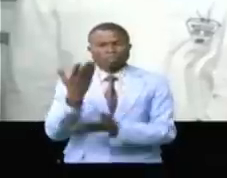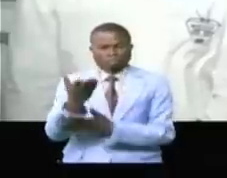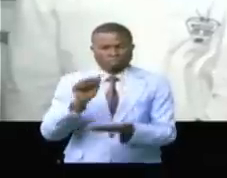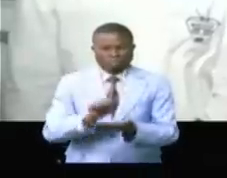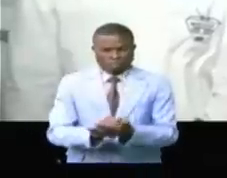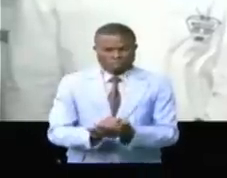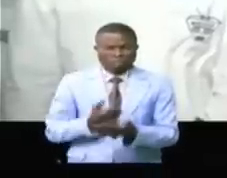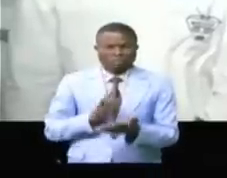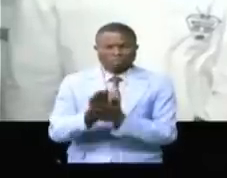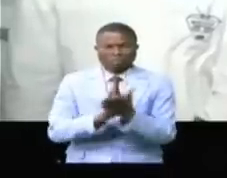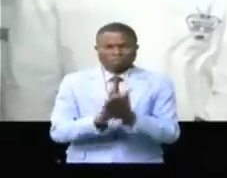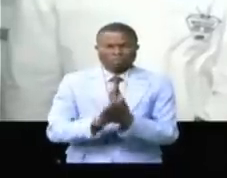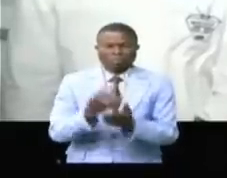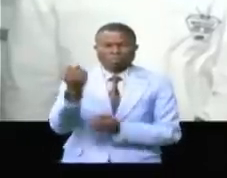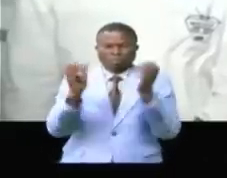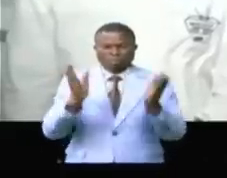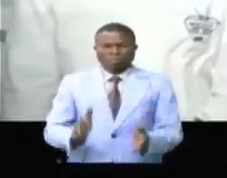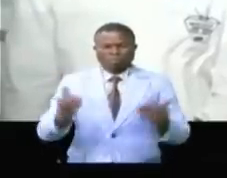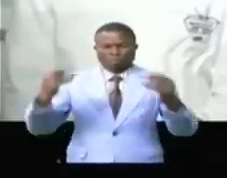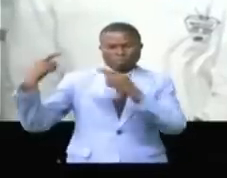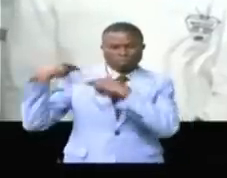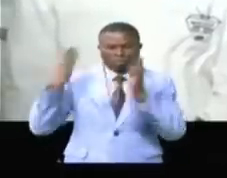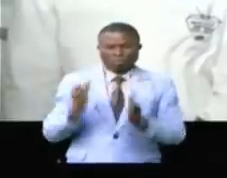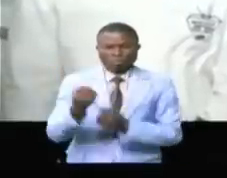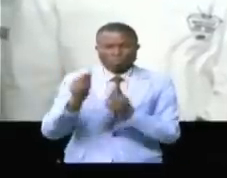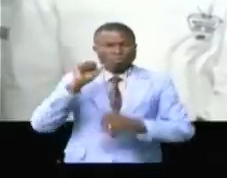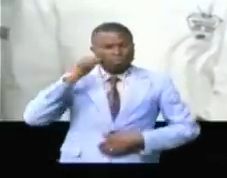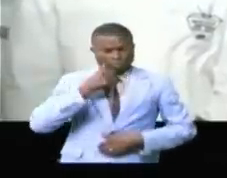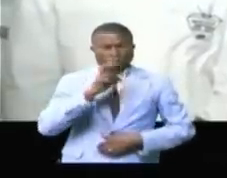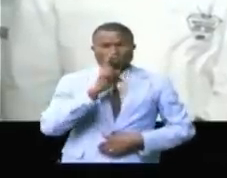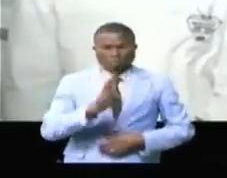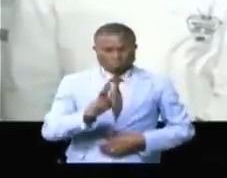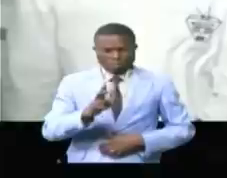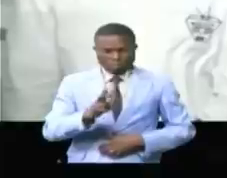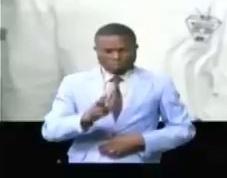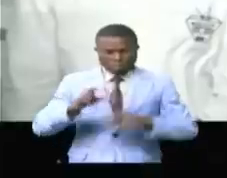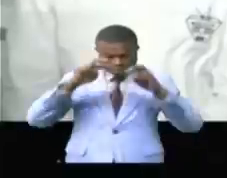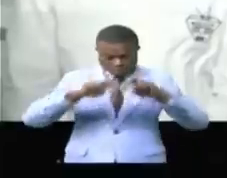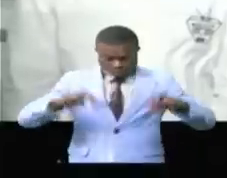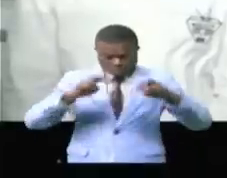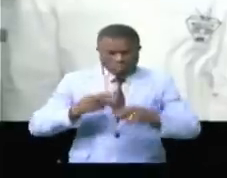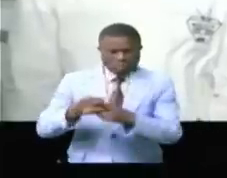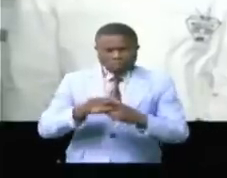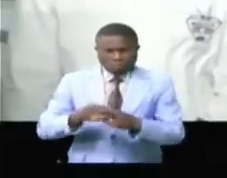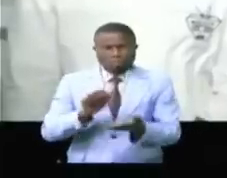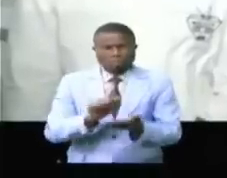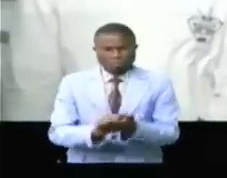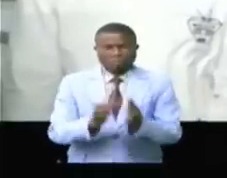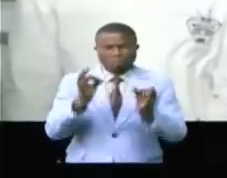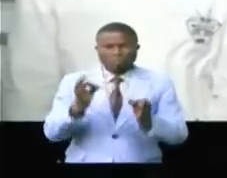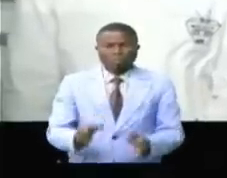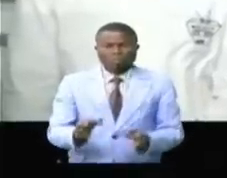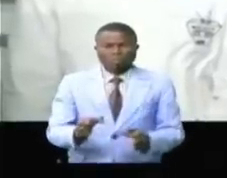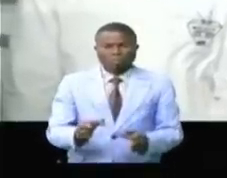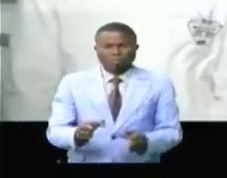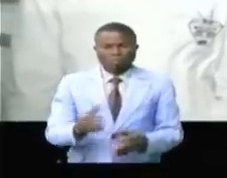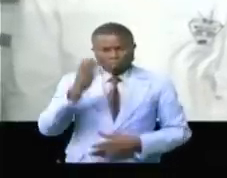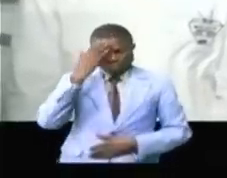chers conducteurs, chers propriétaires de véhicules, demain, c'est vrai qu'il y aura recouvrement forcé, vous allez faire sortir vos véhicules, mais